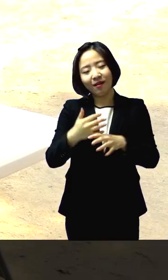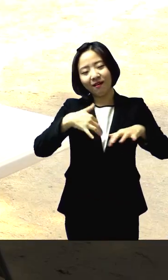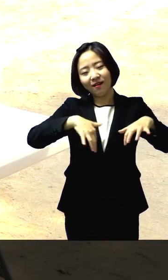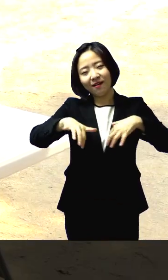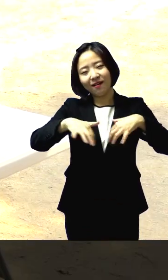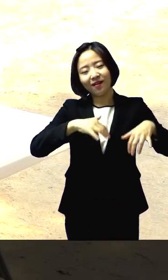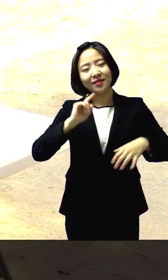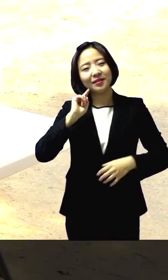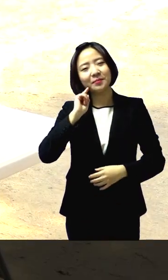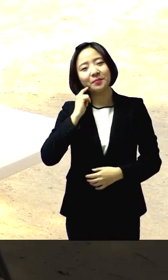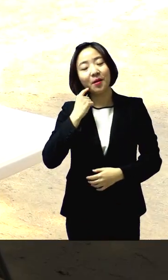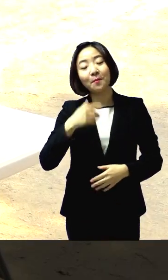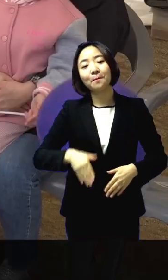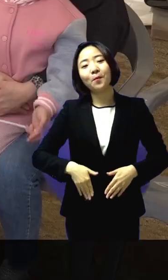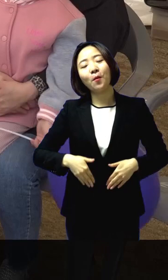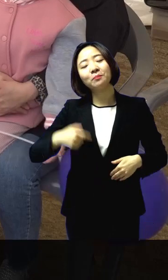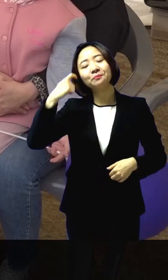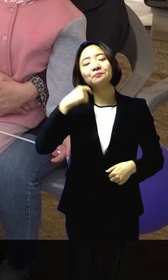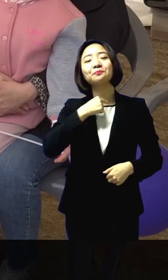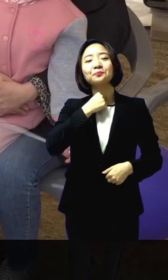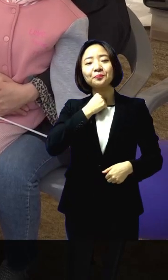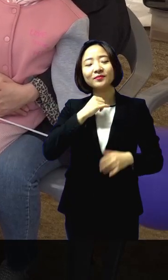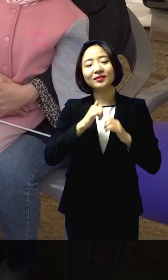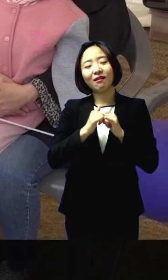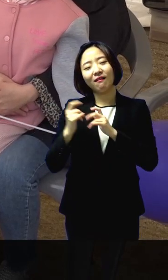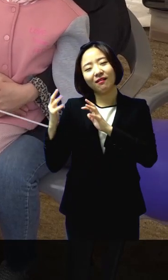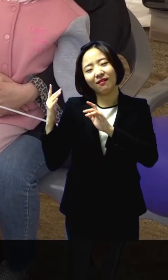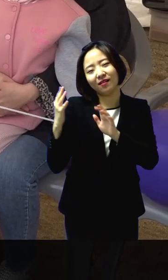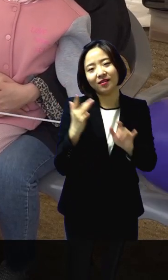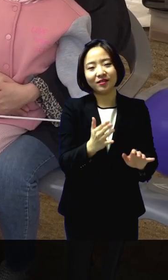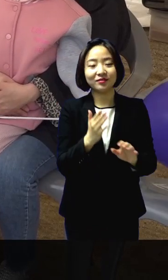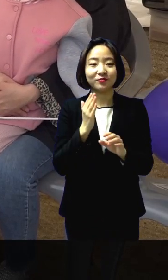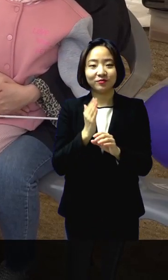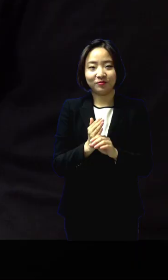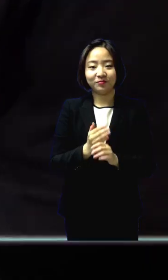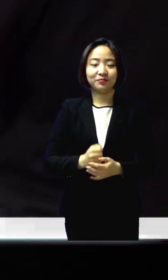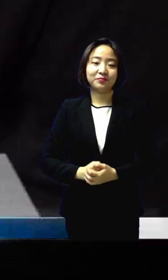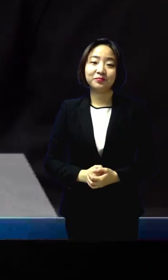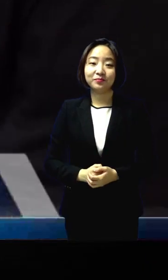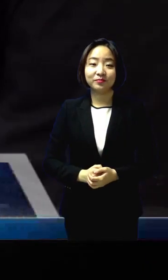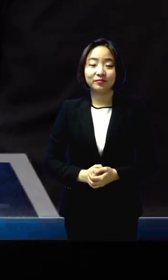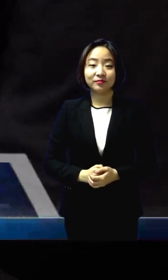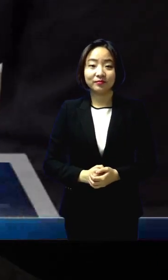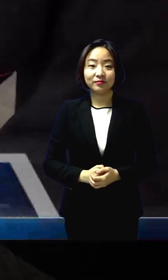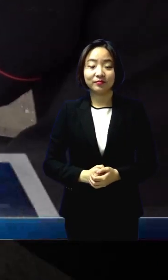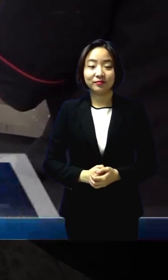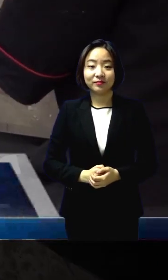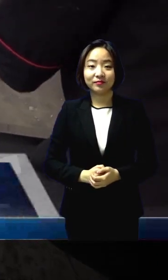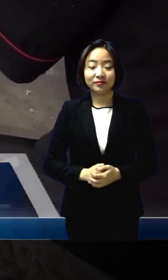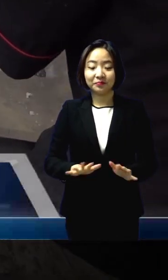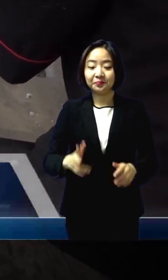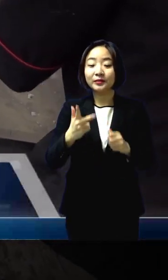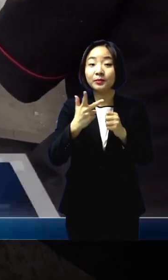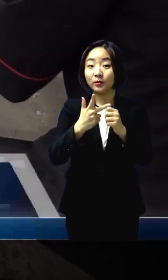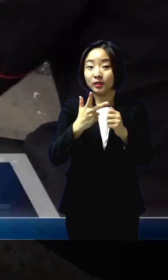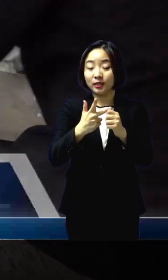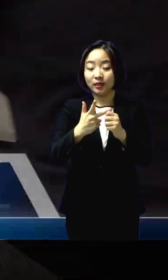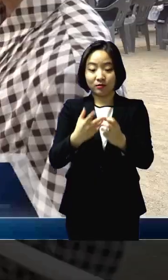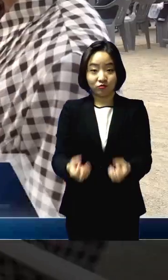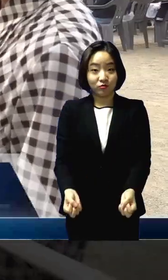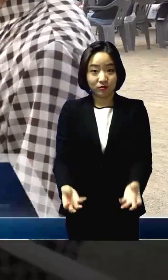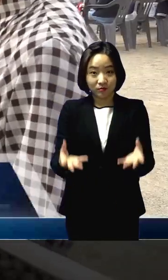봄의 정취를 즐기러 나온 상춘객들의 발길이 끊임없이 이어지고 있는데요. 올해 7회를 맞는 천안 위례